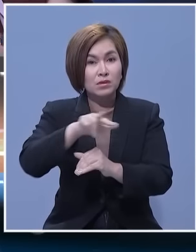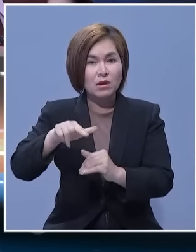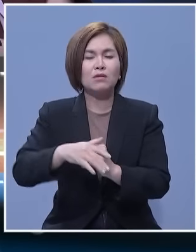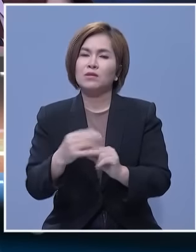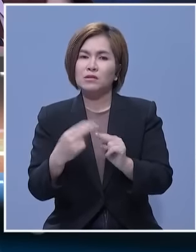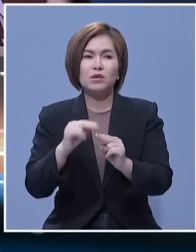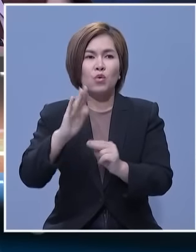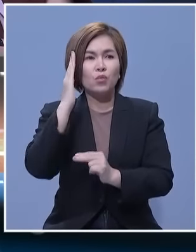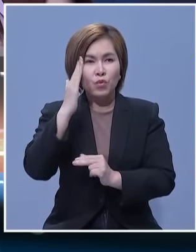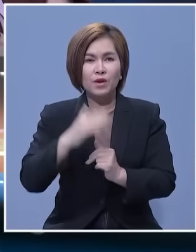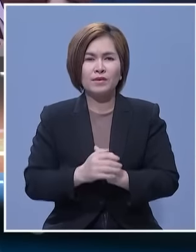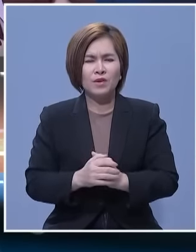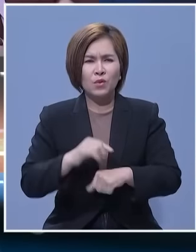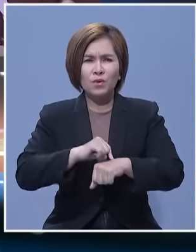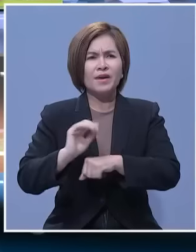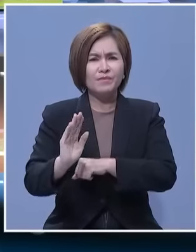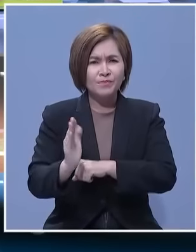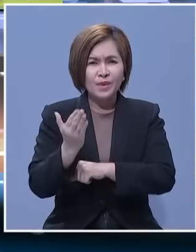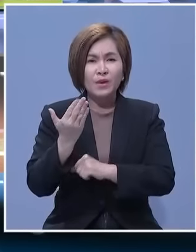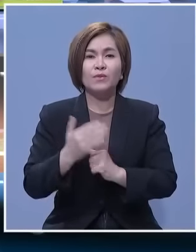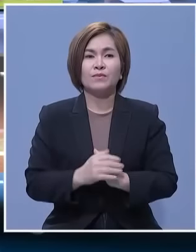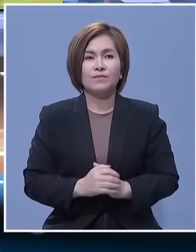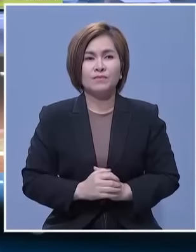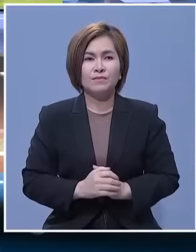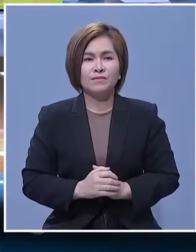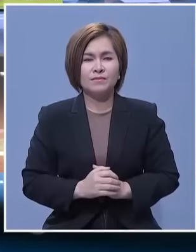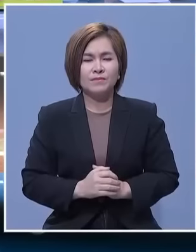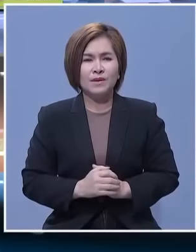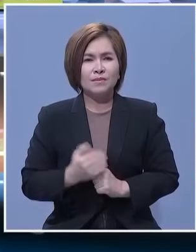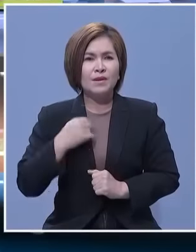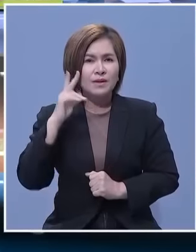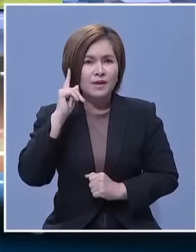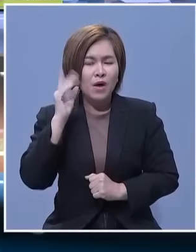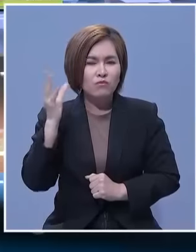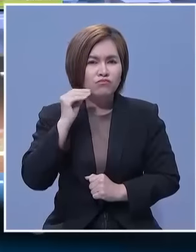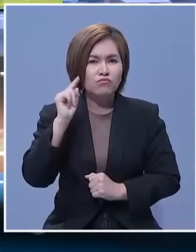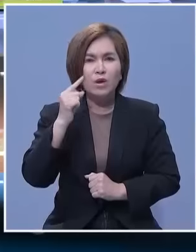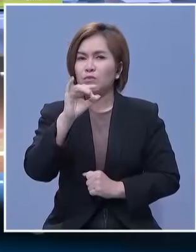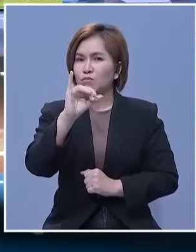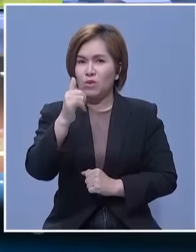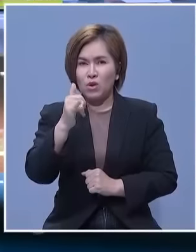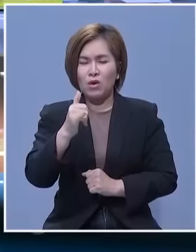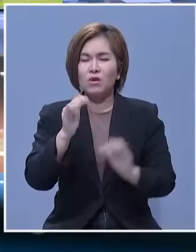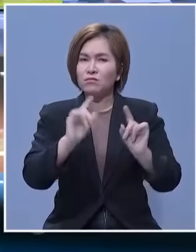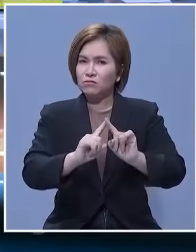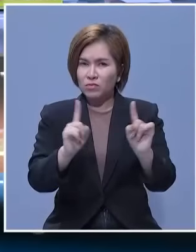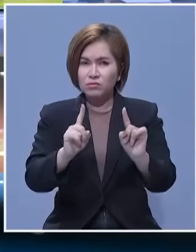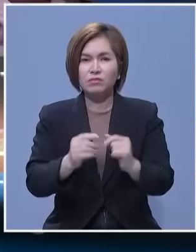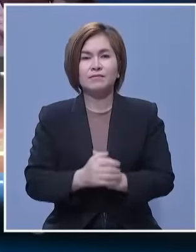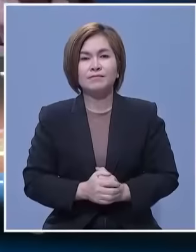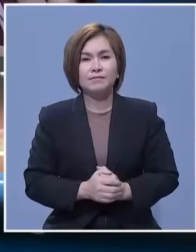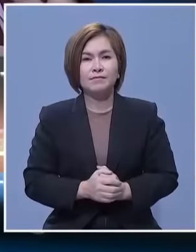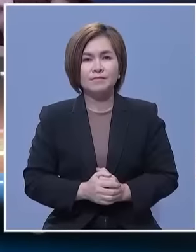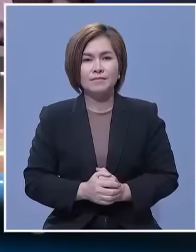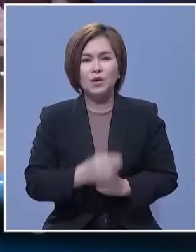ชื่อคุณชัยเกษมแน่นอนแต่พอช่วงเช้าที่ผ่านมาปรากฏว่ามันเหมือนมีกระแสข่าวว่าเอะมันอาจจะไม่ใช่หรือเปล่าพลิกหรือเปล่าแต่ว่ายังไงก็